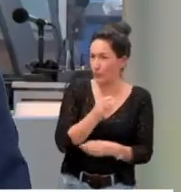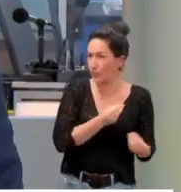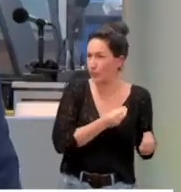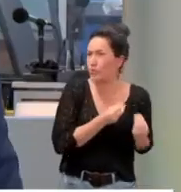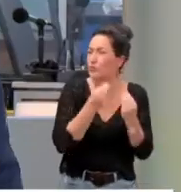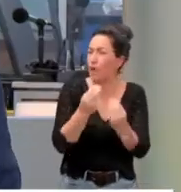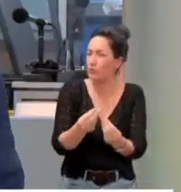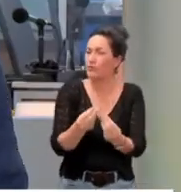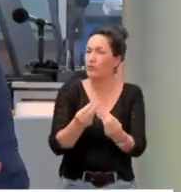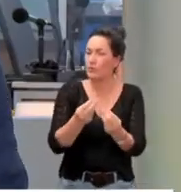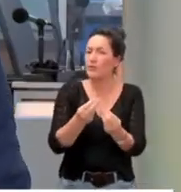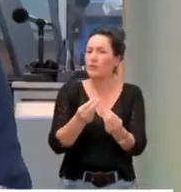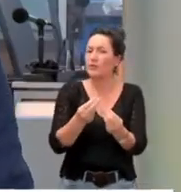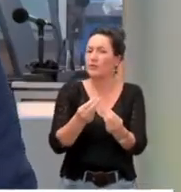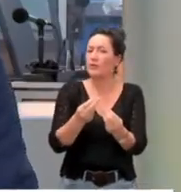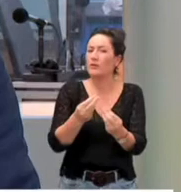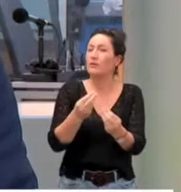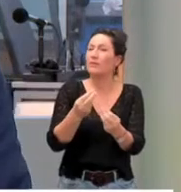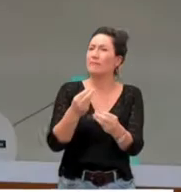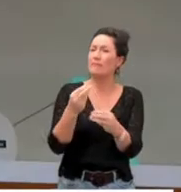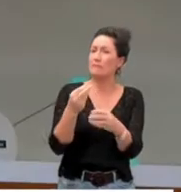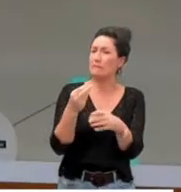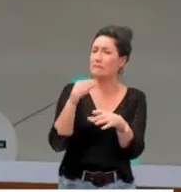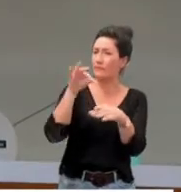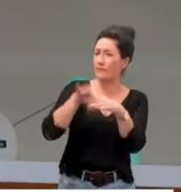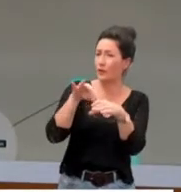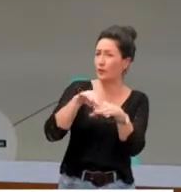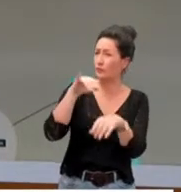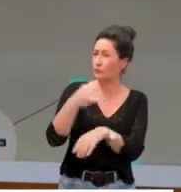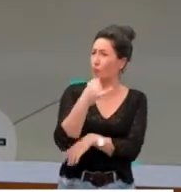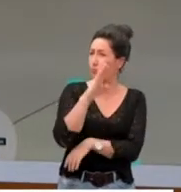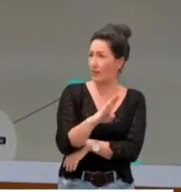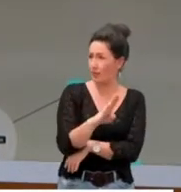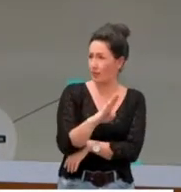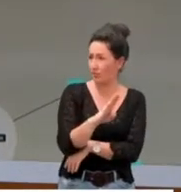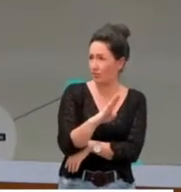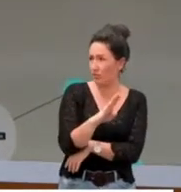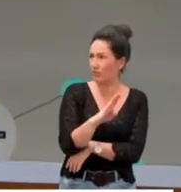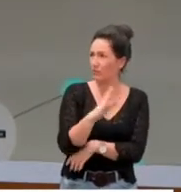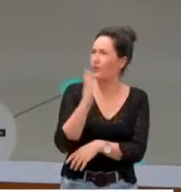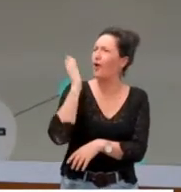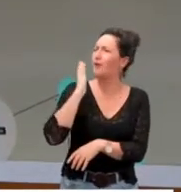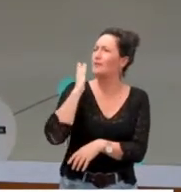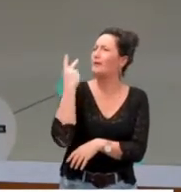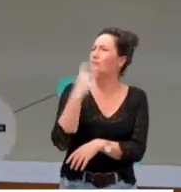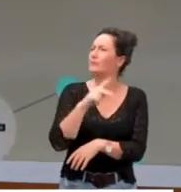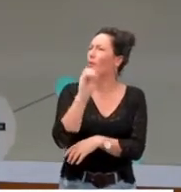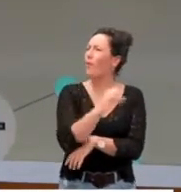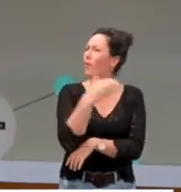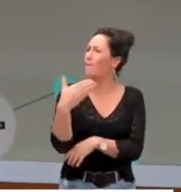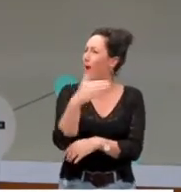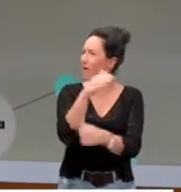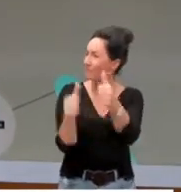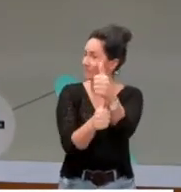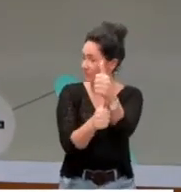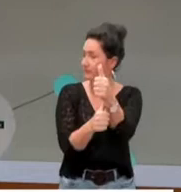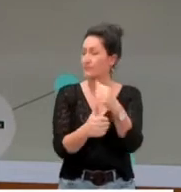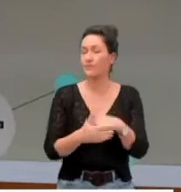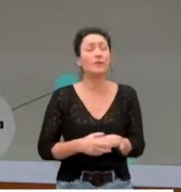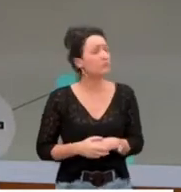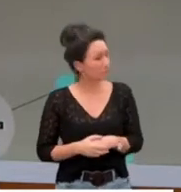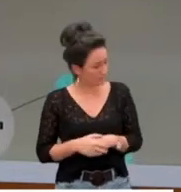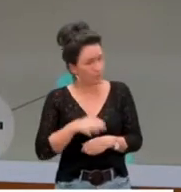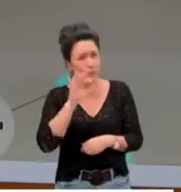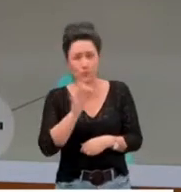pour l'ancien vice-président de Barack Obama ? Clairement, oui. Dans une élection comme celle-là, là encore, et pour tout